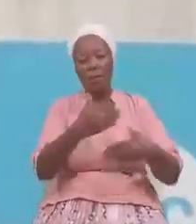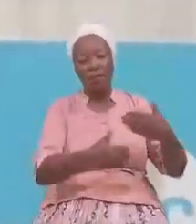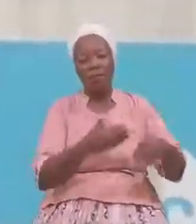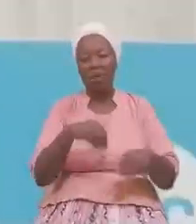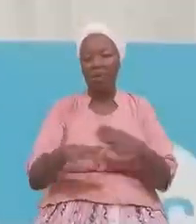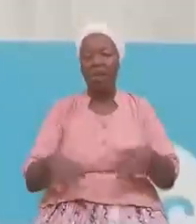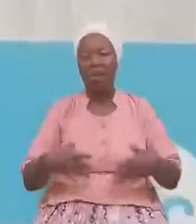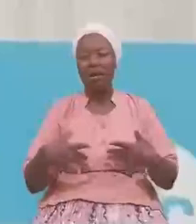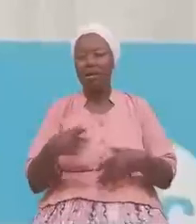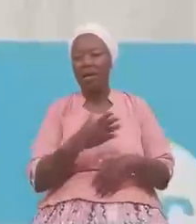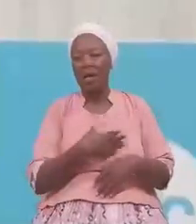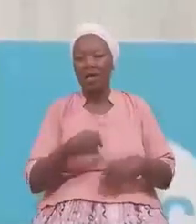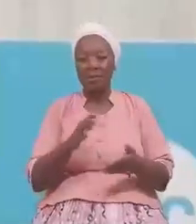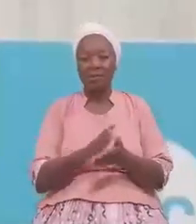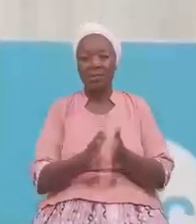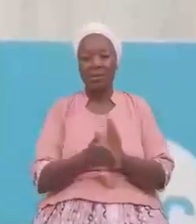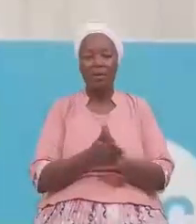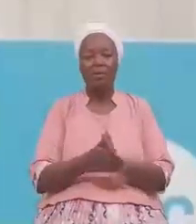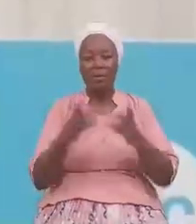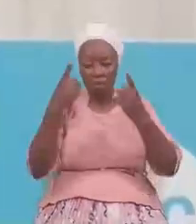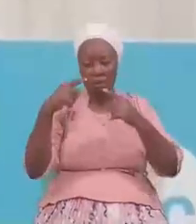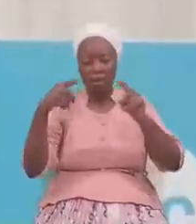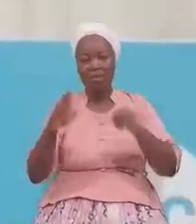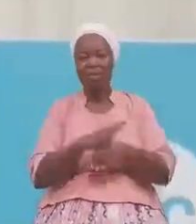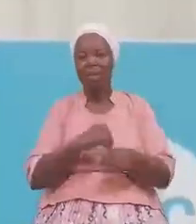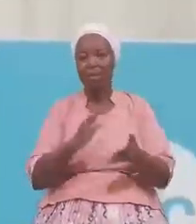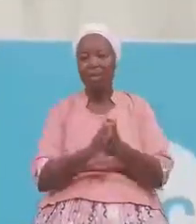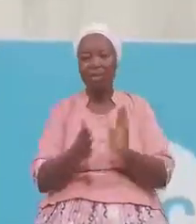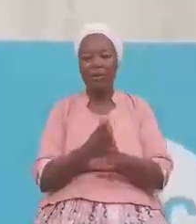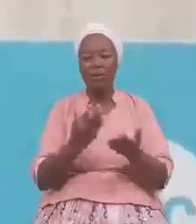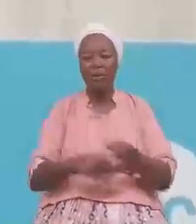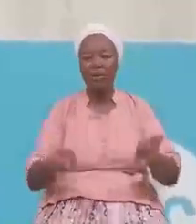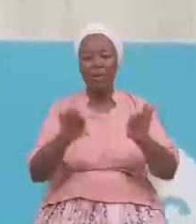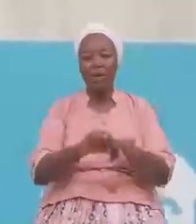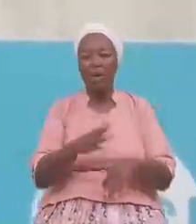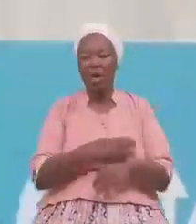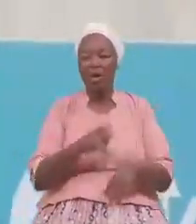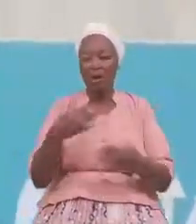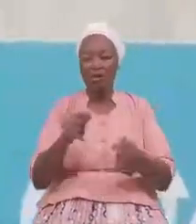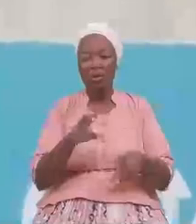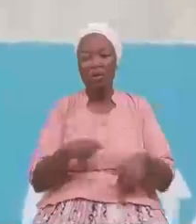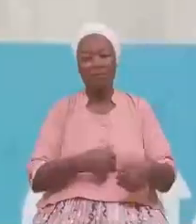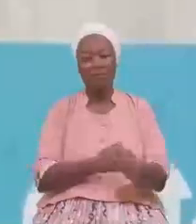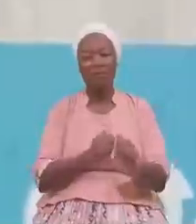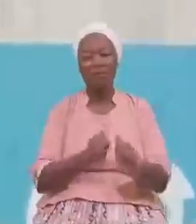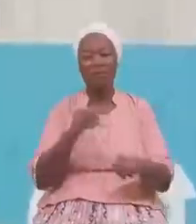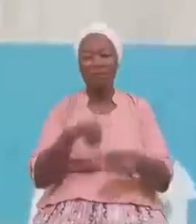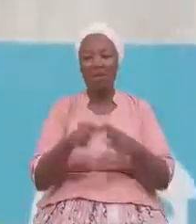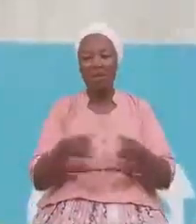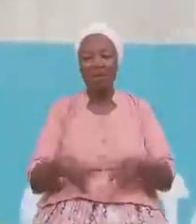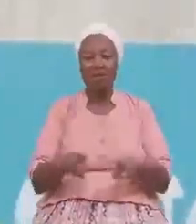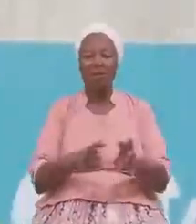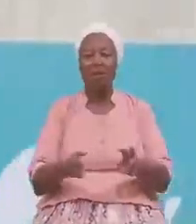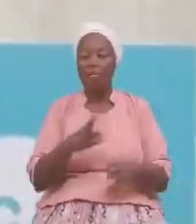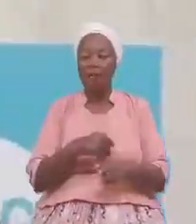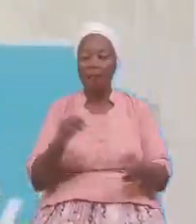Et pour réussir, pour devenir important dans la vie. Et tu peux le suivre dans le chemin. Et